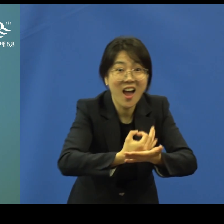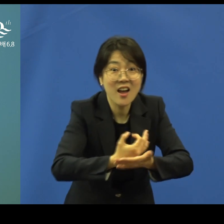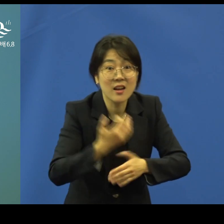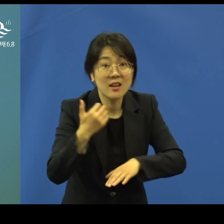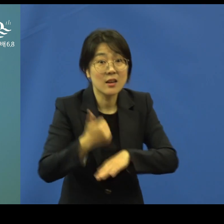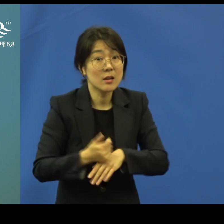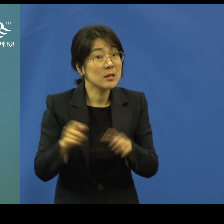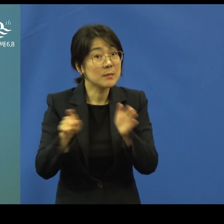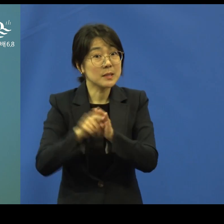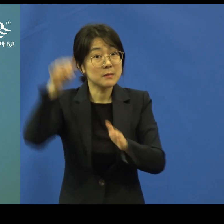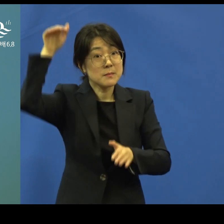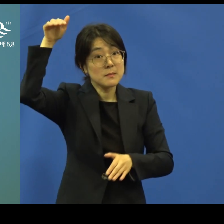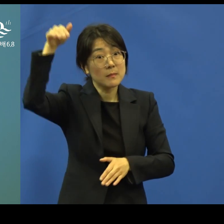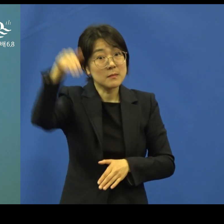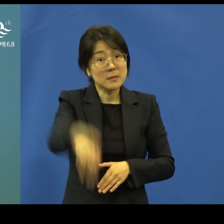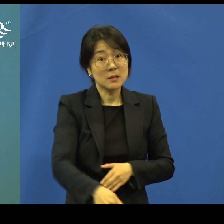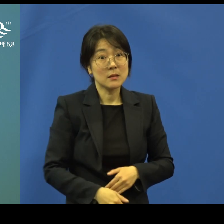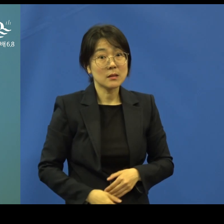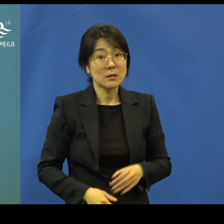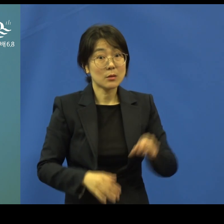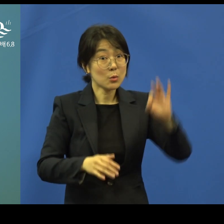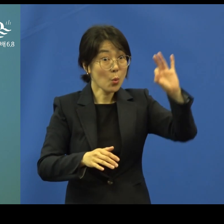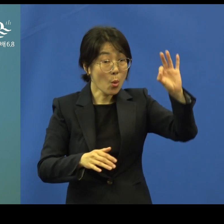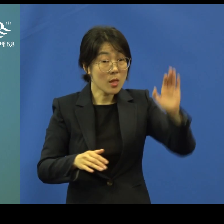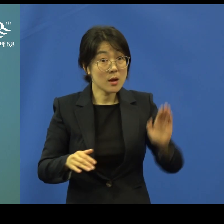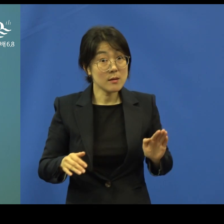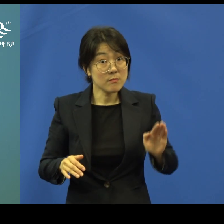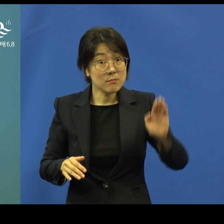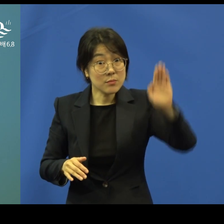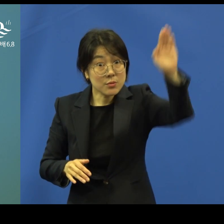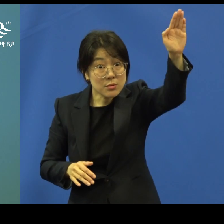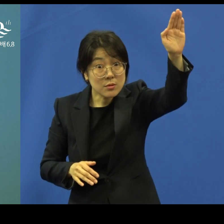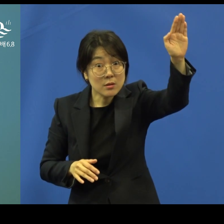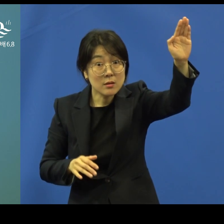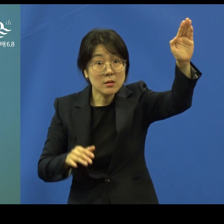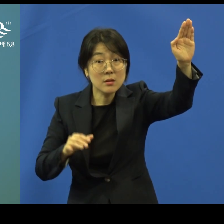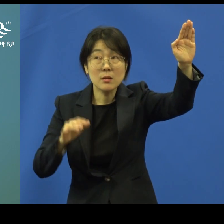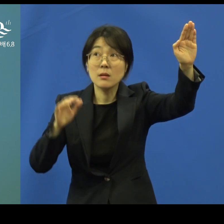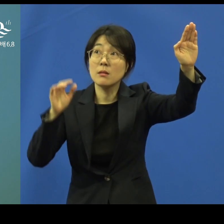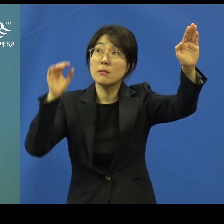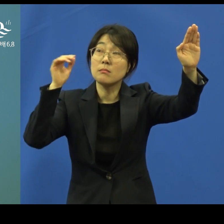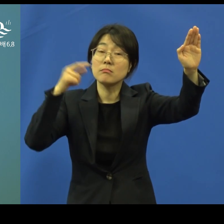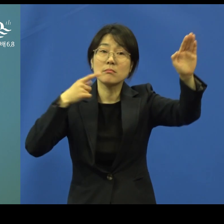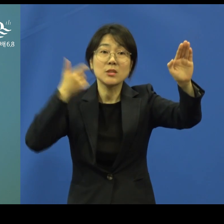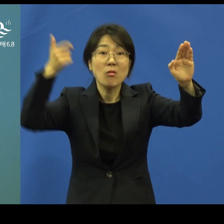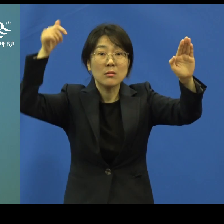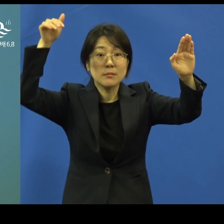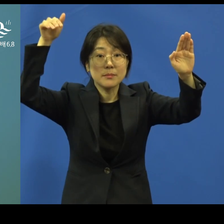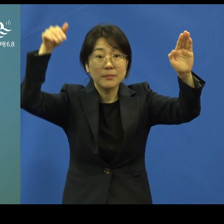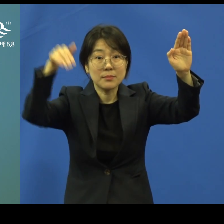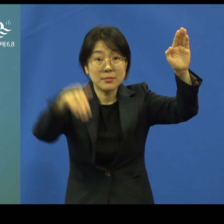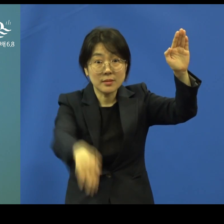더 중요한 것 뭔지 아세요, 여러분? 부요함보다 부를 형성하는 과정이에요.